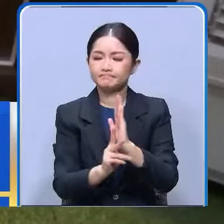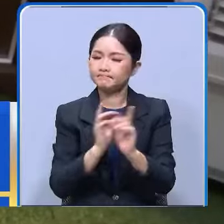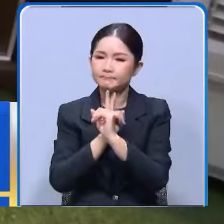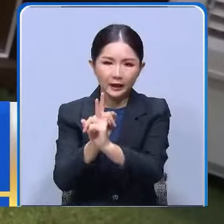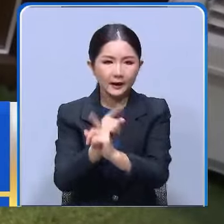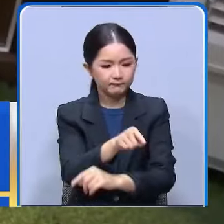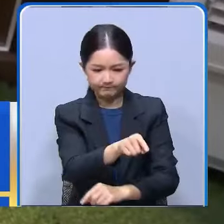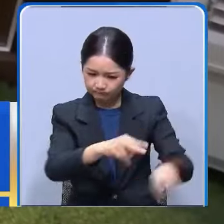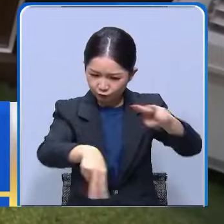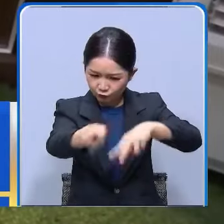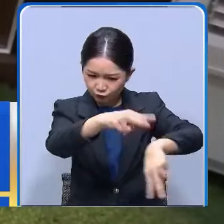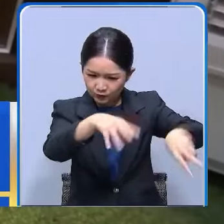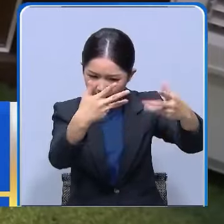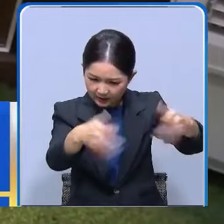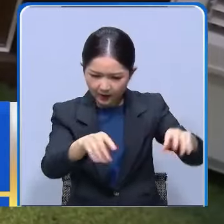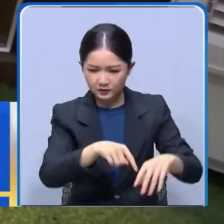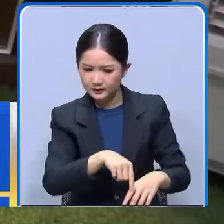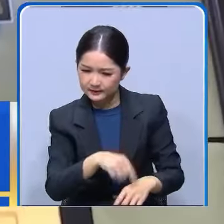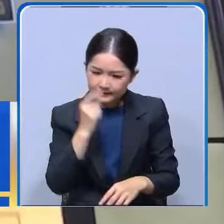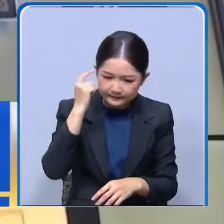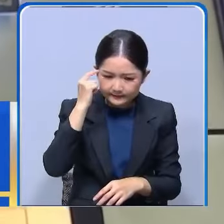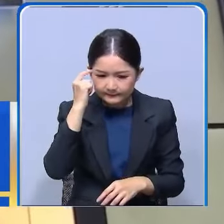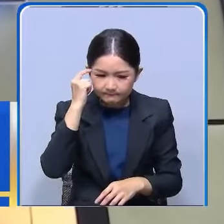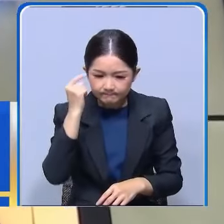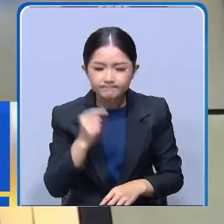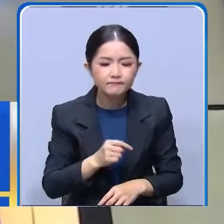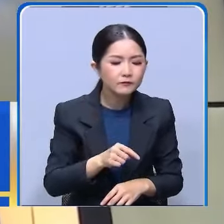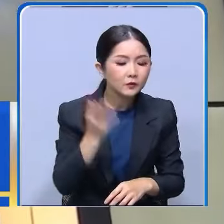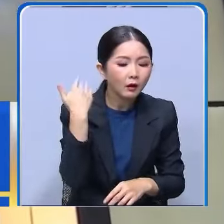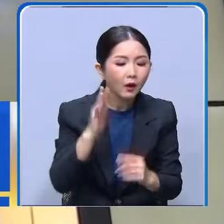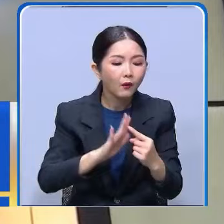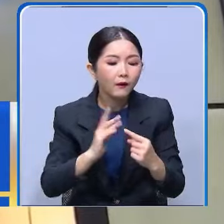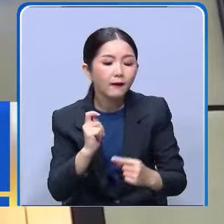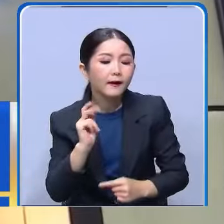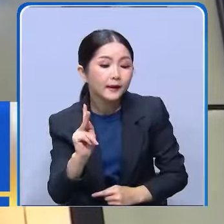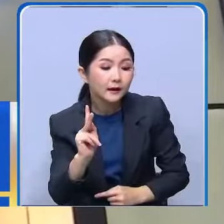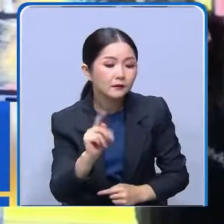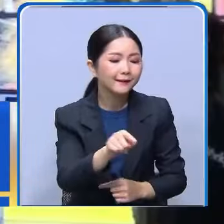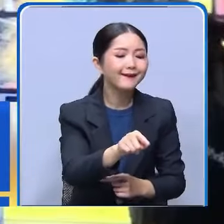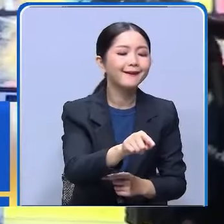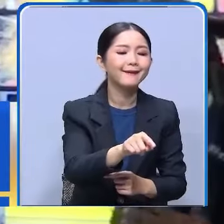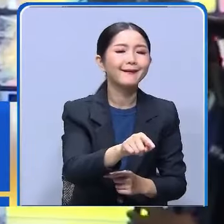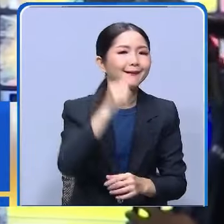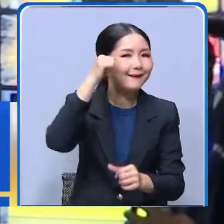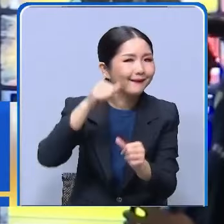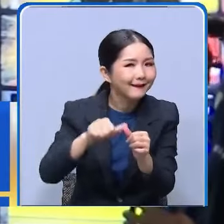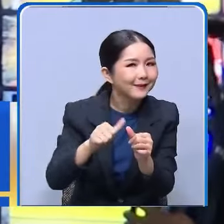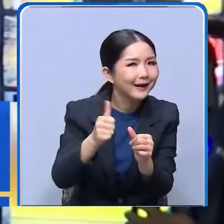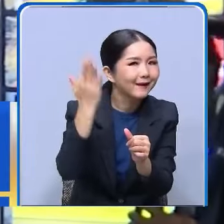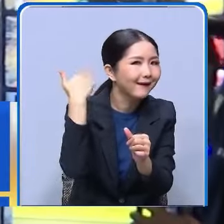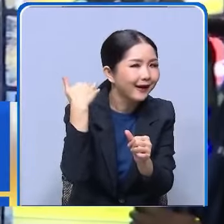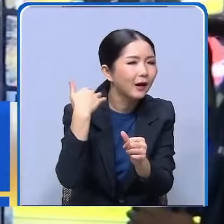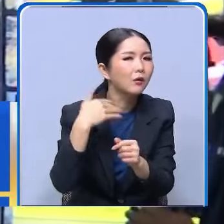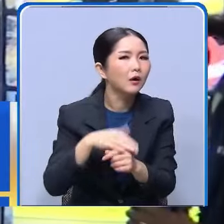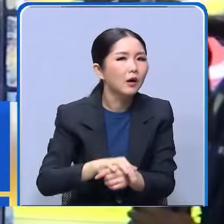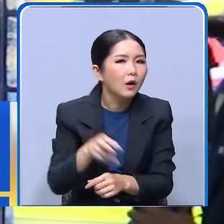แห่งนี้นั้นมีพื้นที่ซึ่งก็เป็นจุดเดียวกันกับที่ในเอกนะคะหรือว่าบอสหมอเอกเนี่ยทำหัตถ